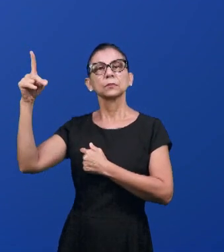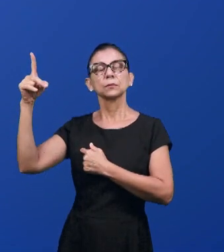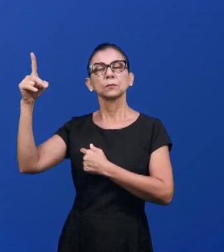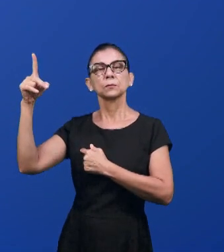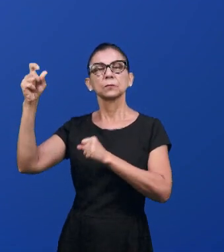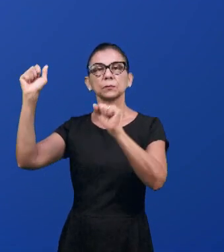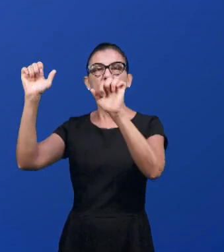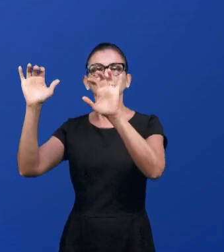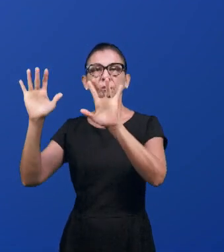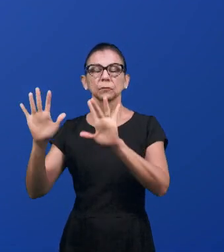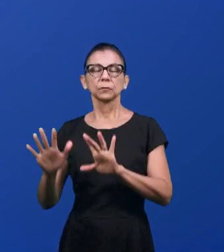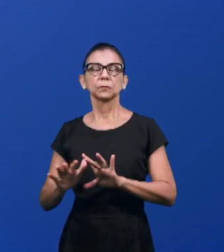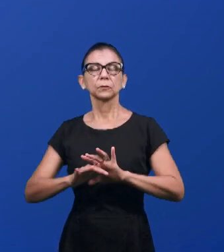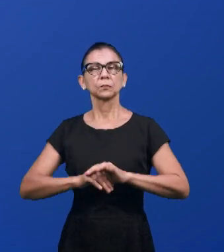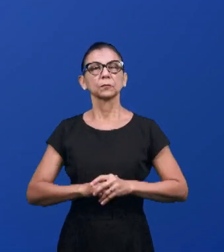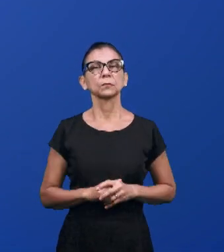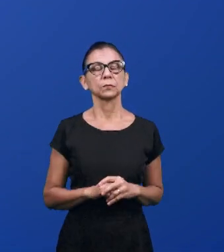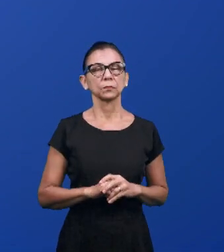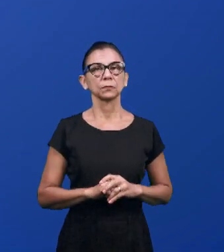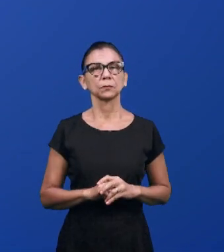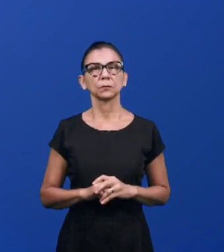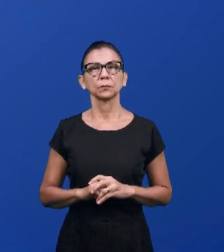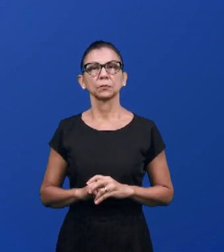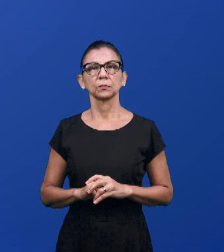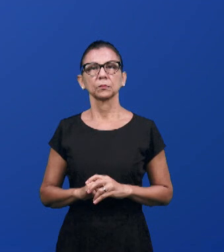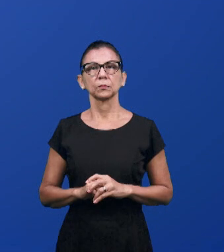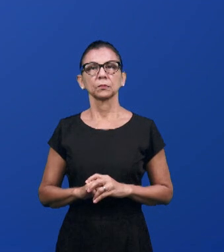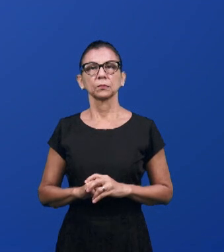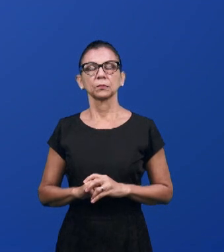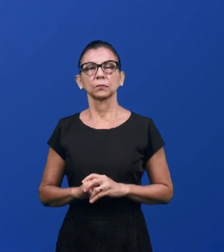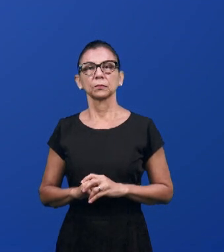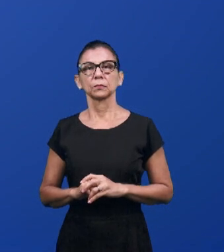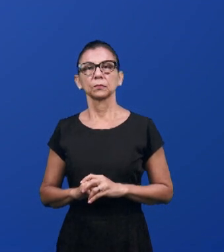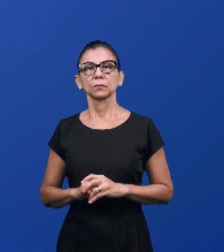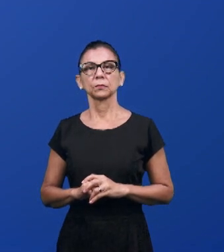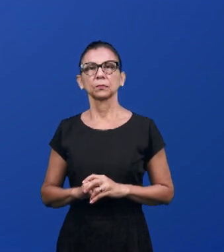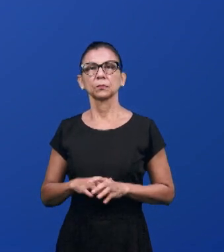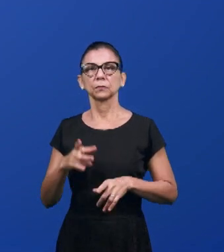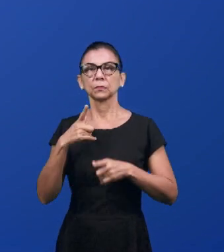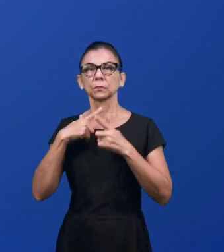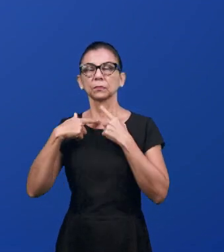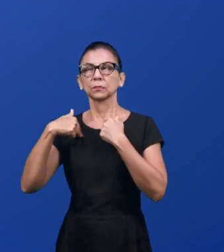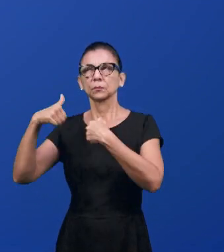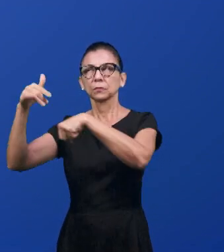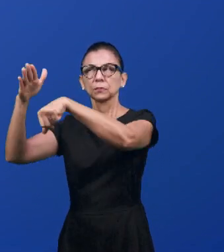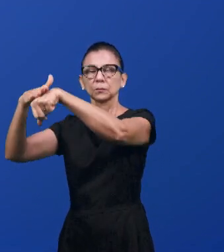bonne volonté qui a proposé en soi-même. Donc,